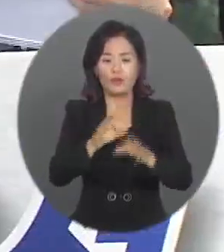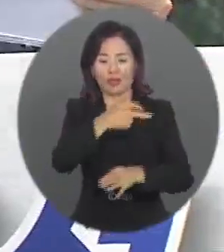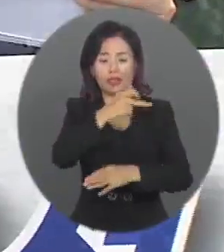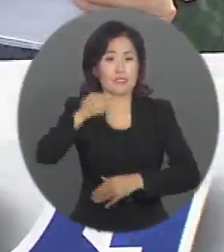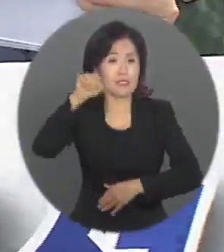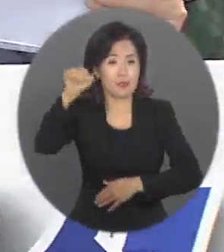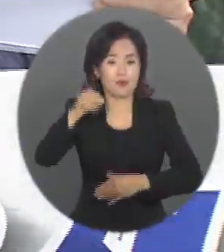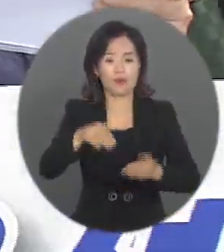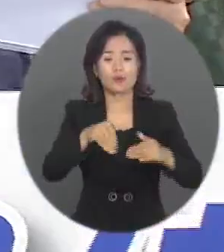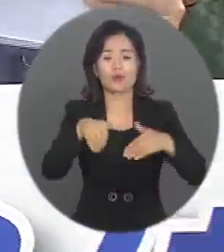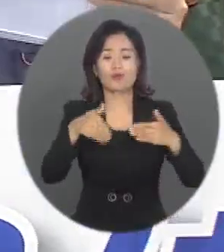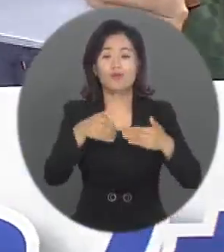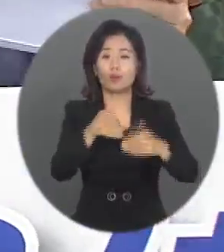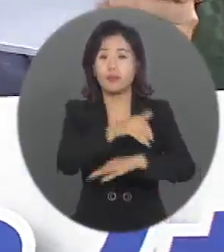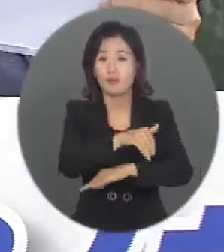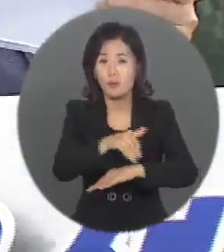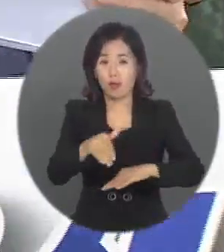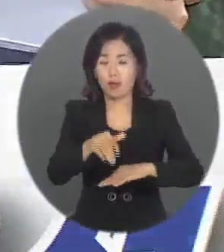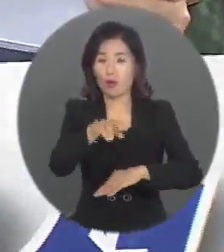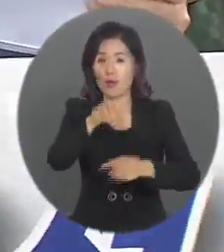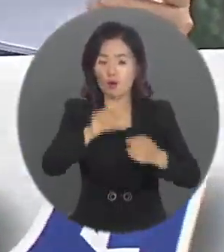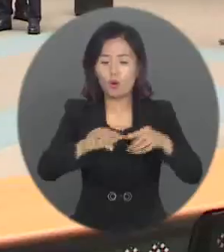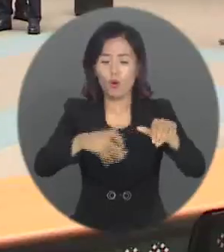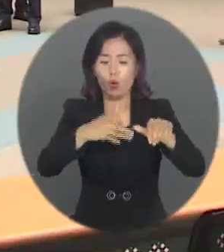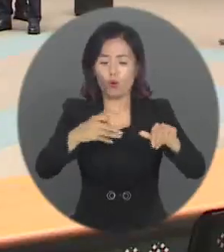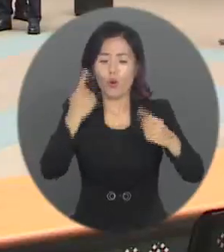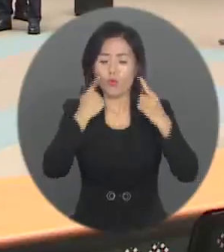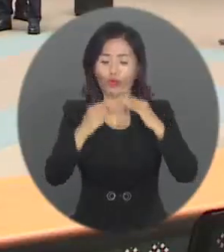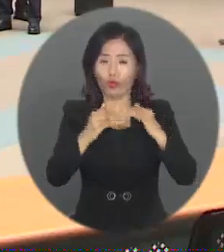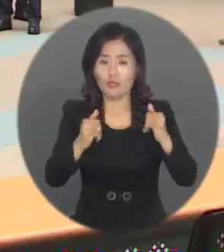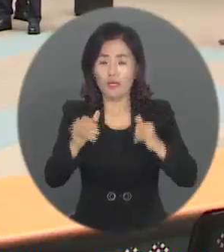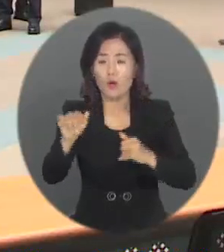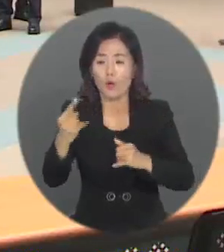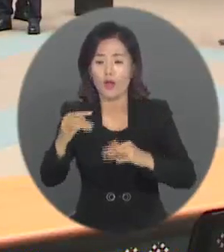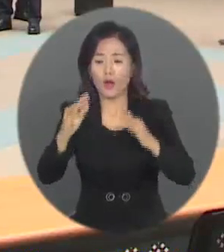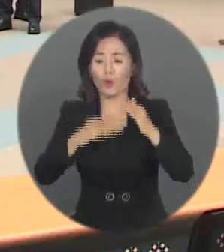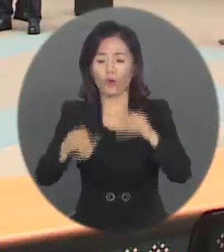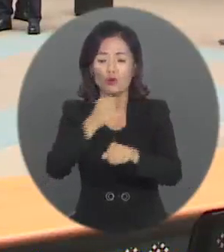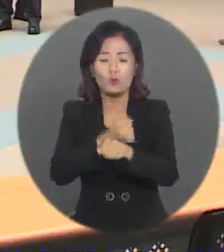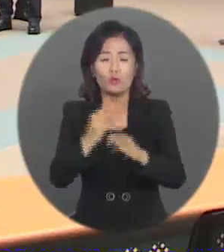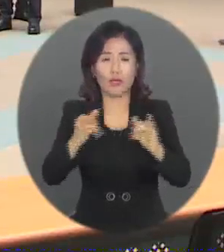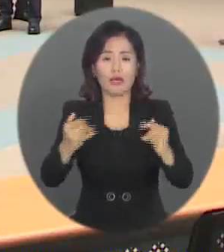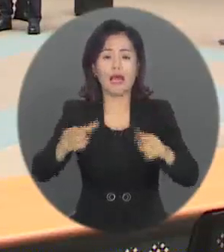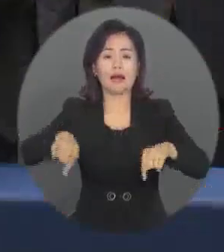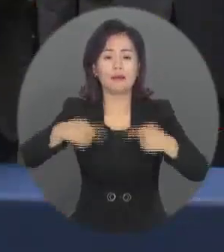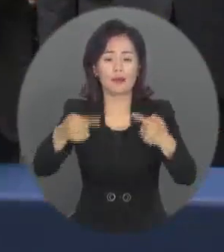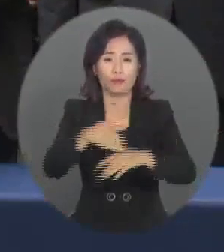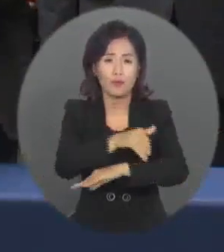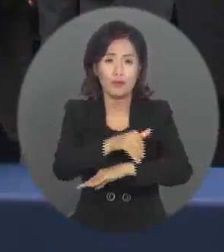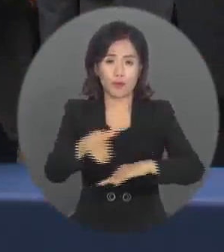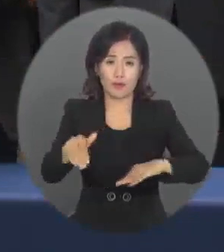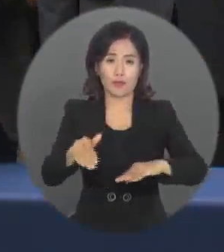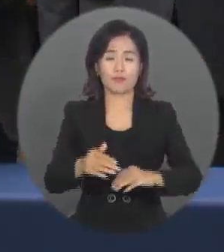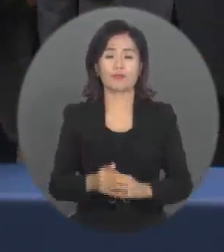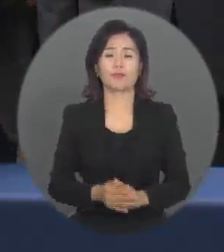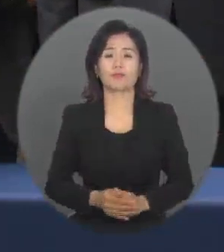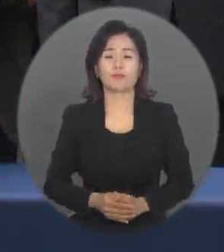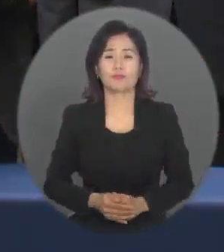대규모 집회가 예정돼 있는데 여기에 5.18 부상자회와 공로자회가 참석할 예정입니다.